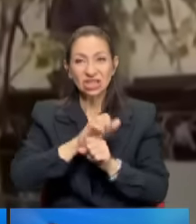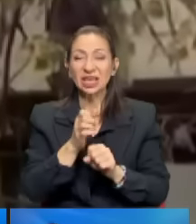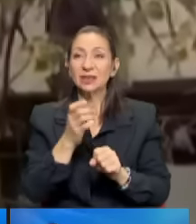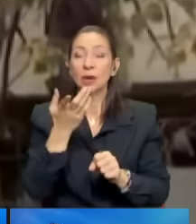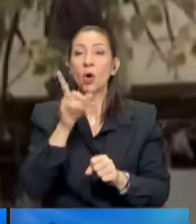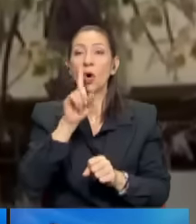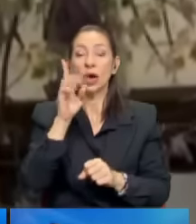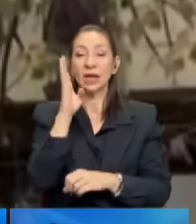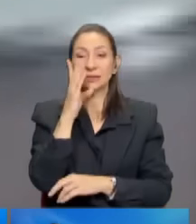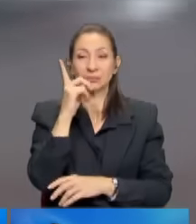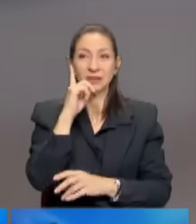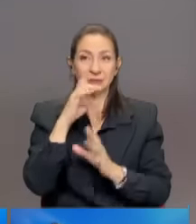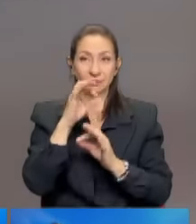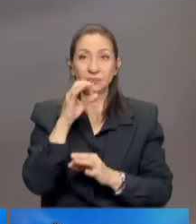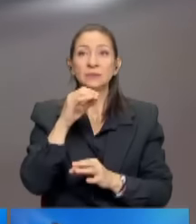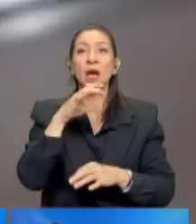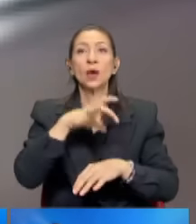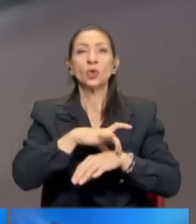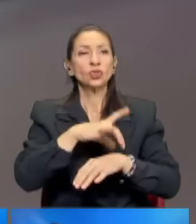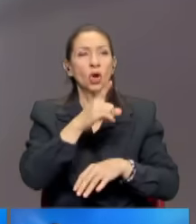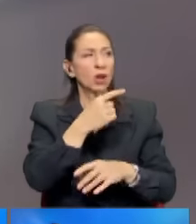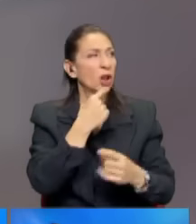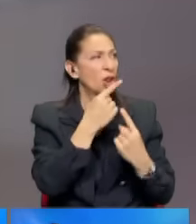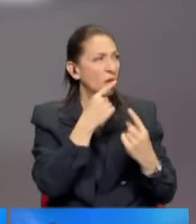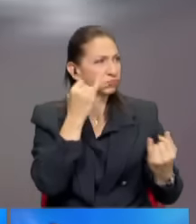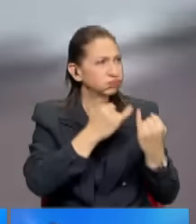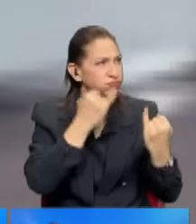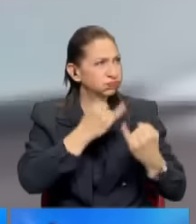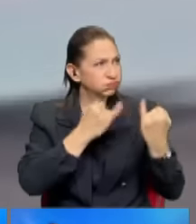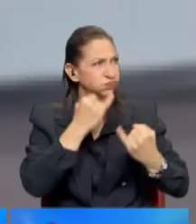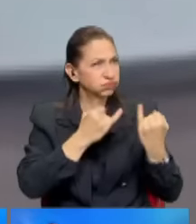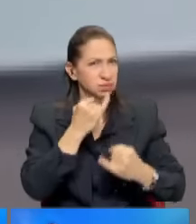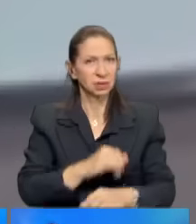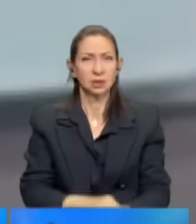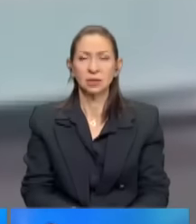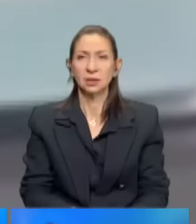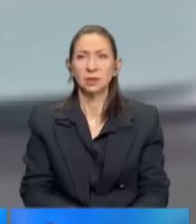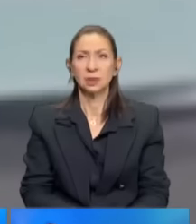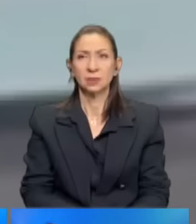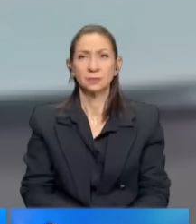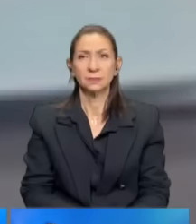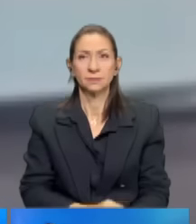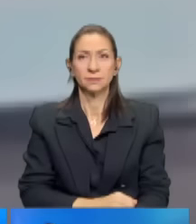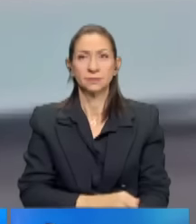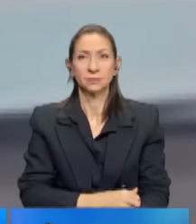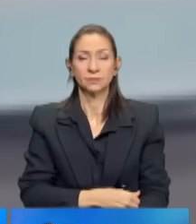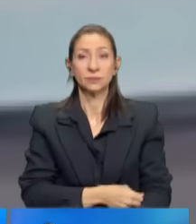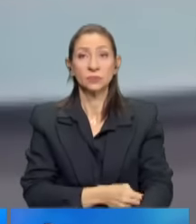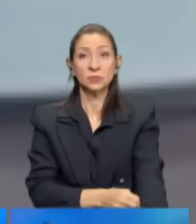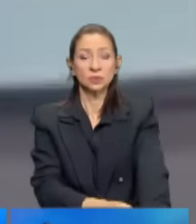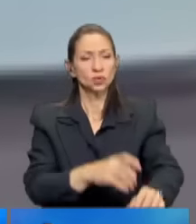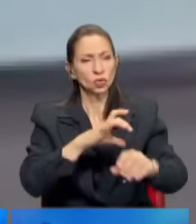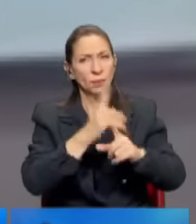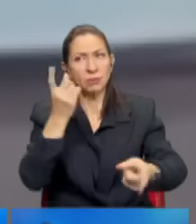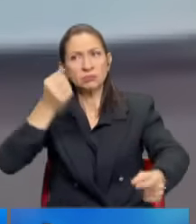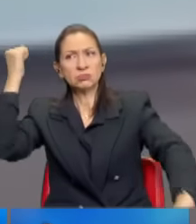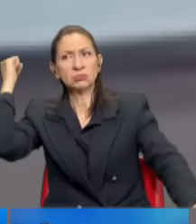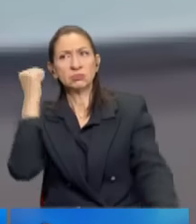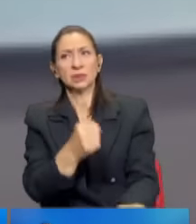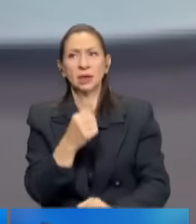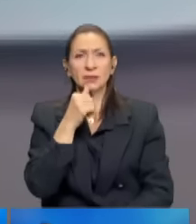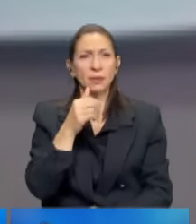10 Kasım'da bir şahıs hastanede doktorla sözlü tartışmaya girdi Önce doktora bir anda yumruk atan